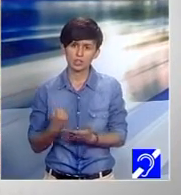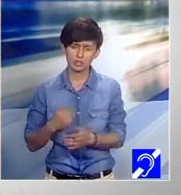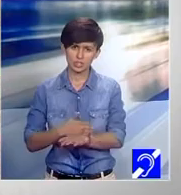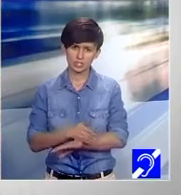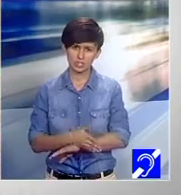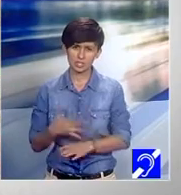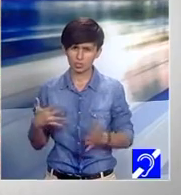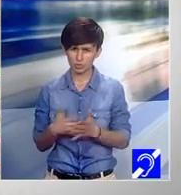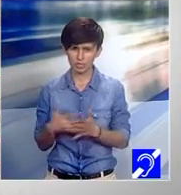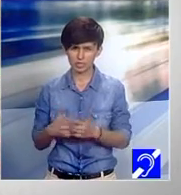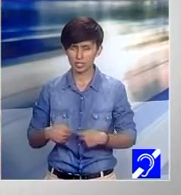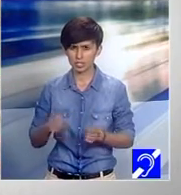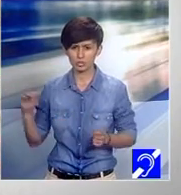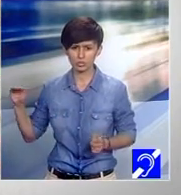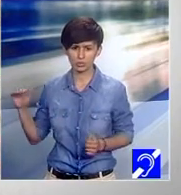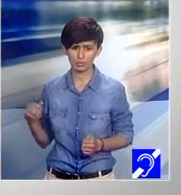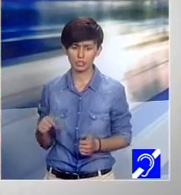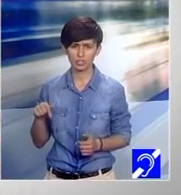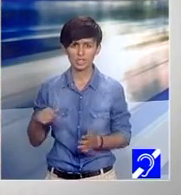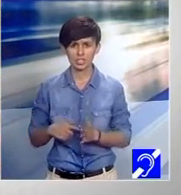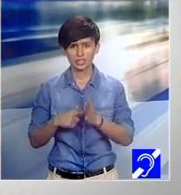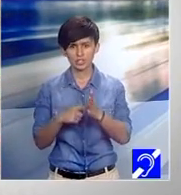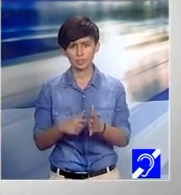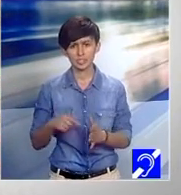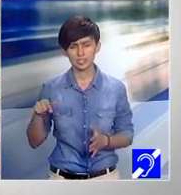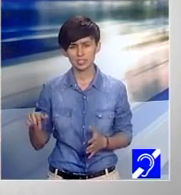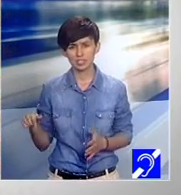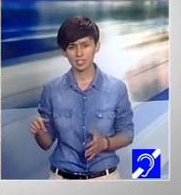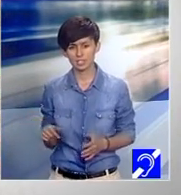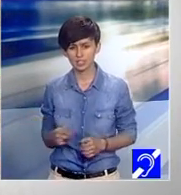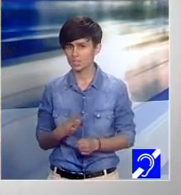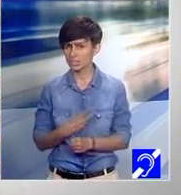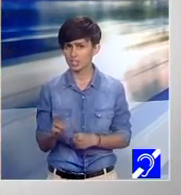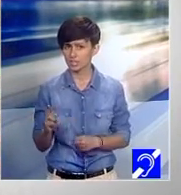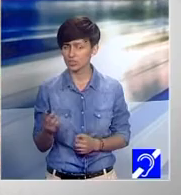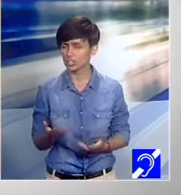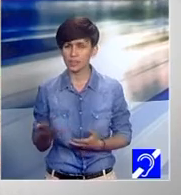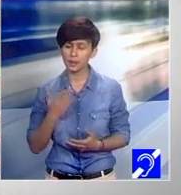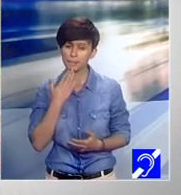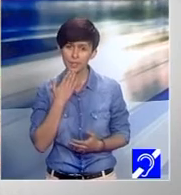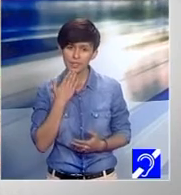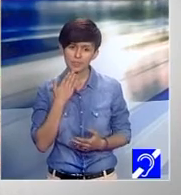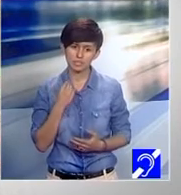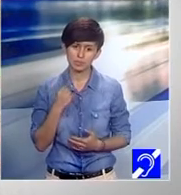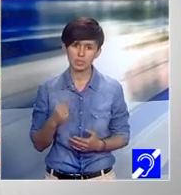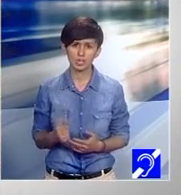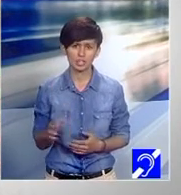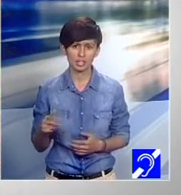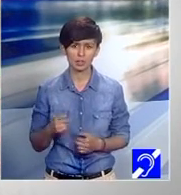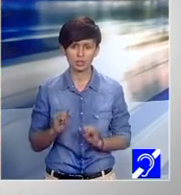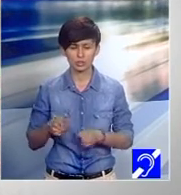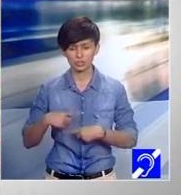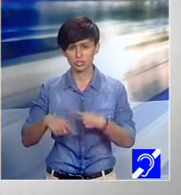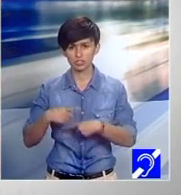toți copiii. Și de aici rezultă aceste scăpări care, din păcate, acum de ce în județul Maramureș noi